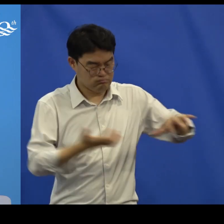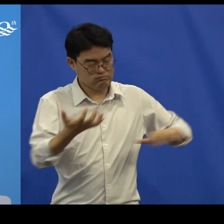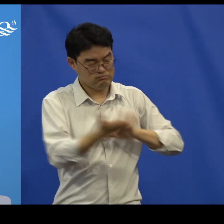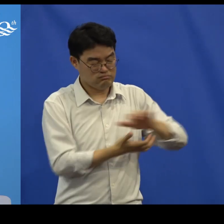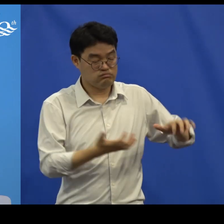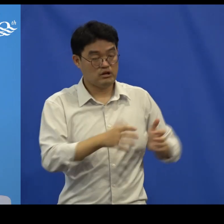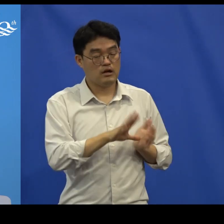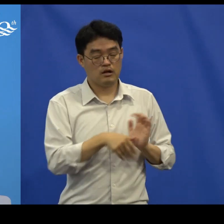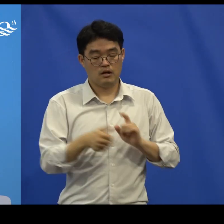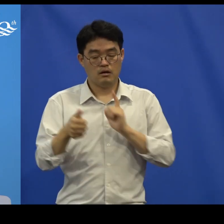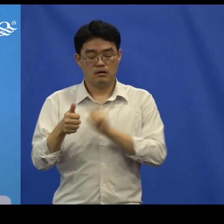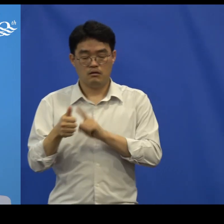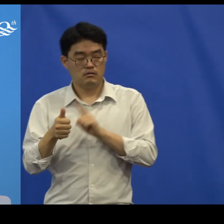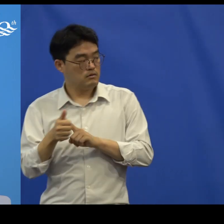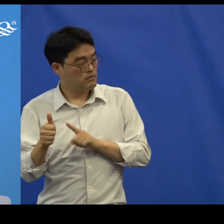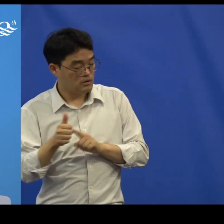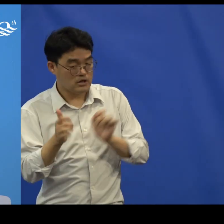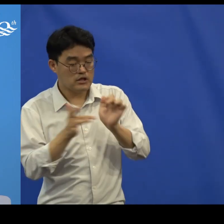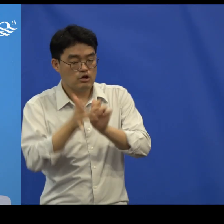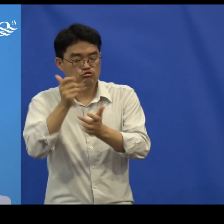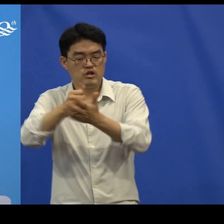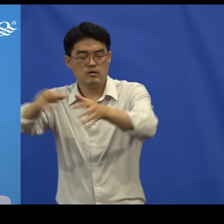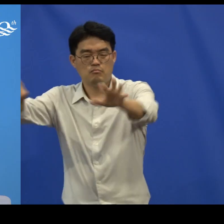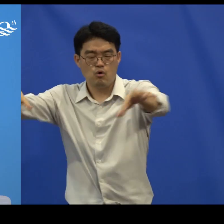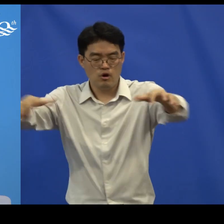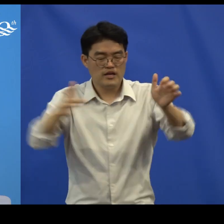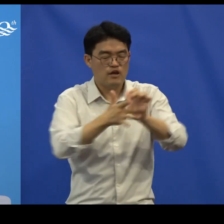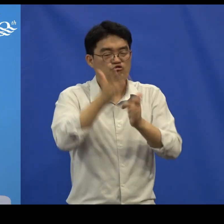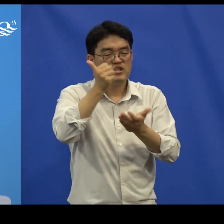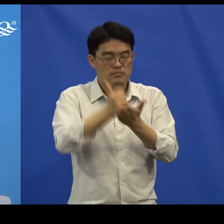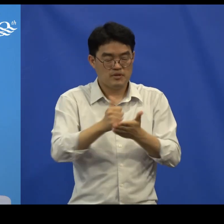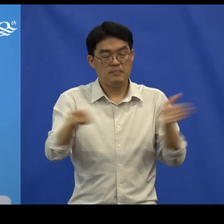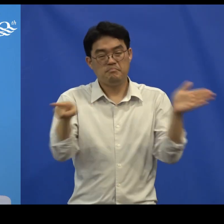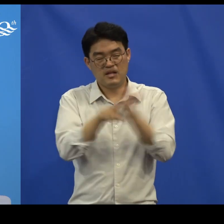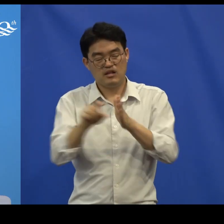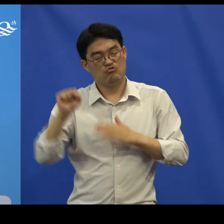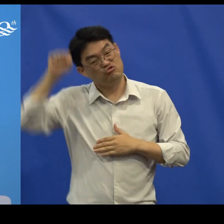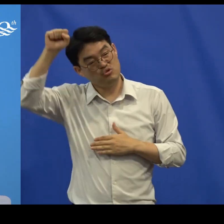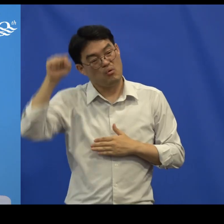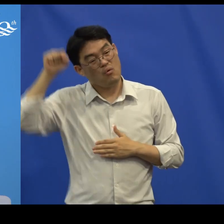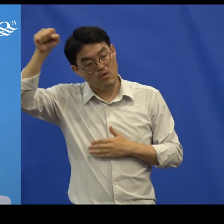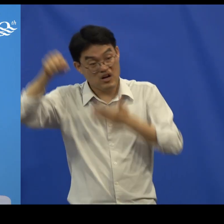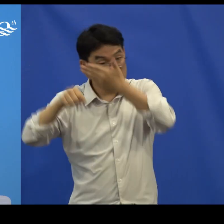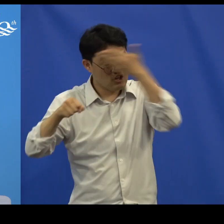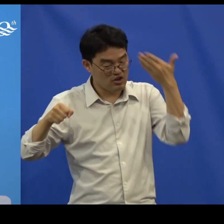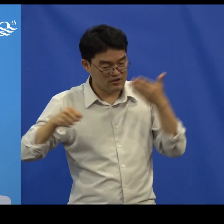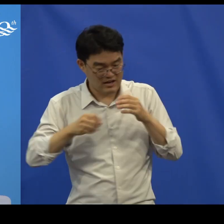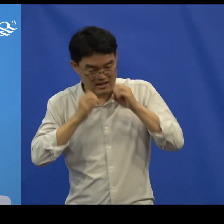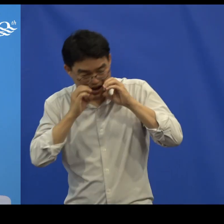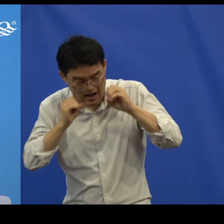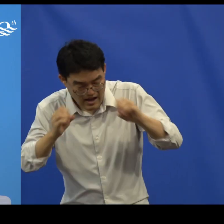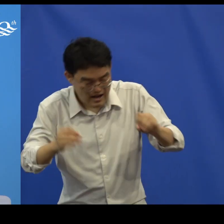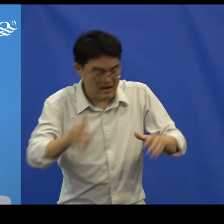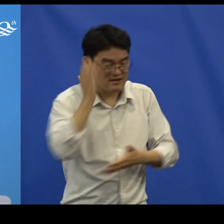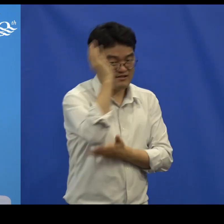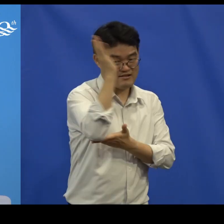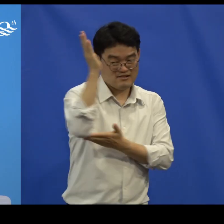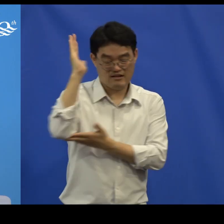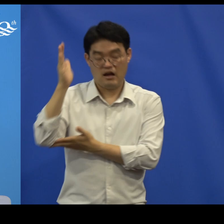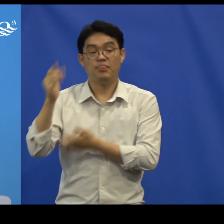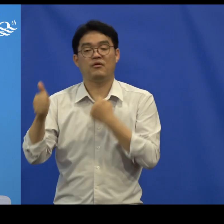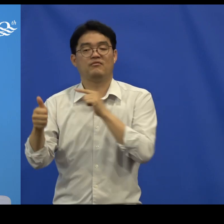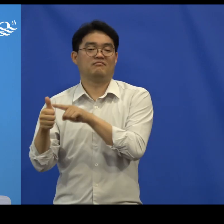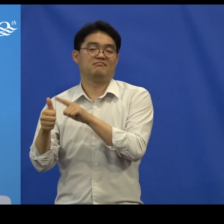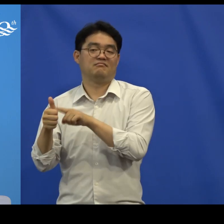일으켰던 아주 젊은이들을 많이 돌아오게 했던 데 큰 기여를 했습니다. 근데 이 교회, 이 목사님의 핵심적인 목회 철학 중에